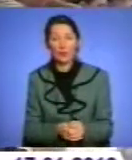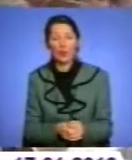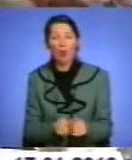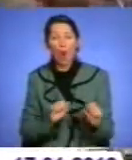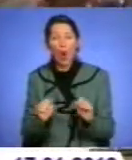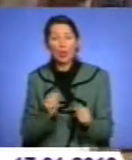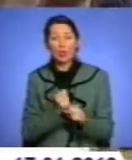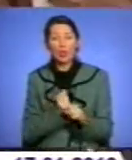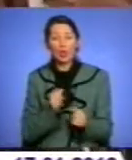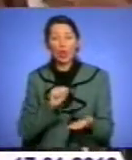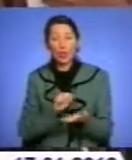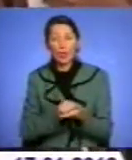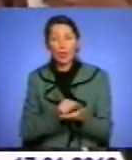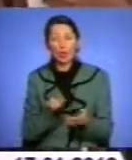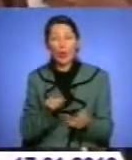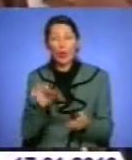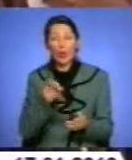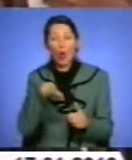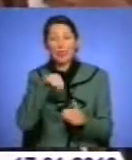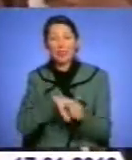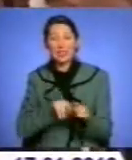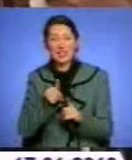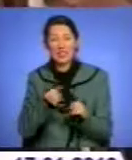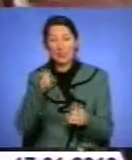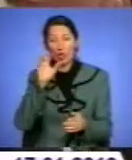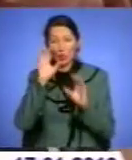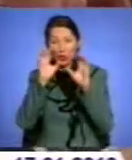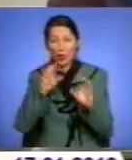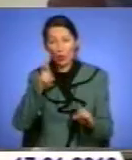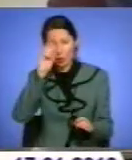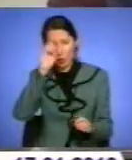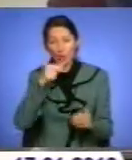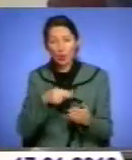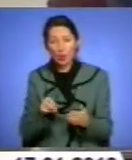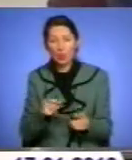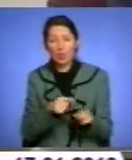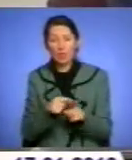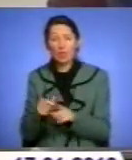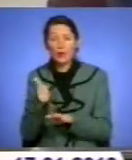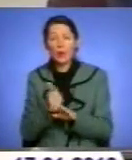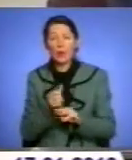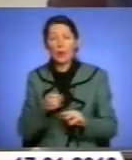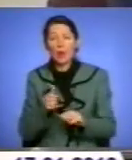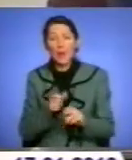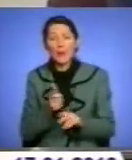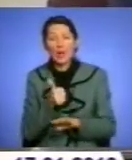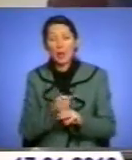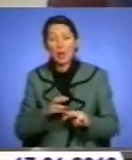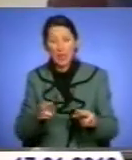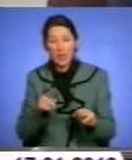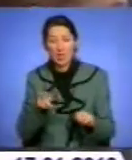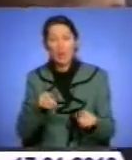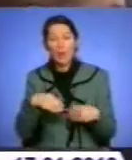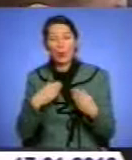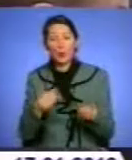Уряд працює над документом про внесення змін до закону про держзакупівлі. За словами прем'єра, ним пропонується надати перевагу вітчизняному